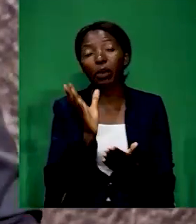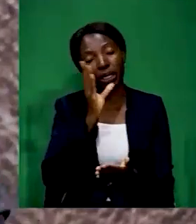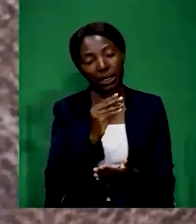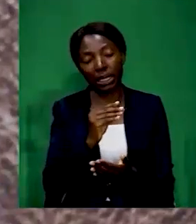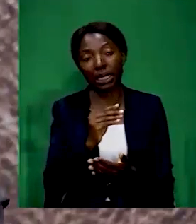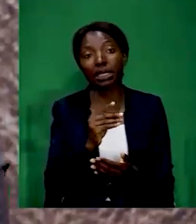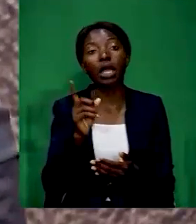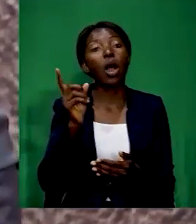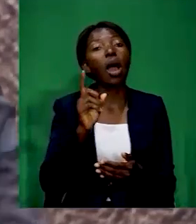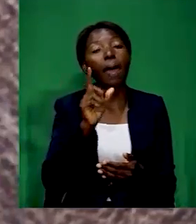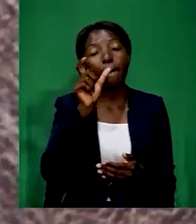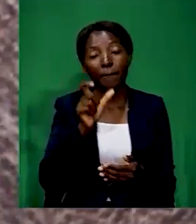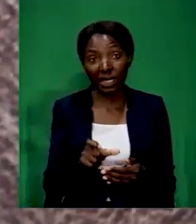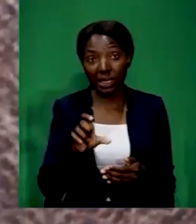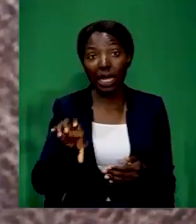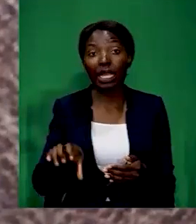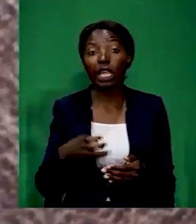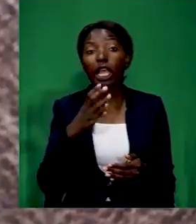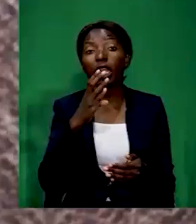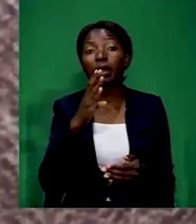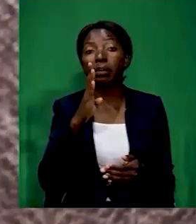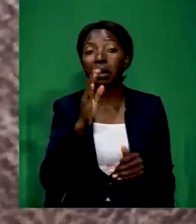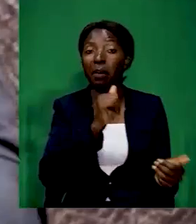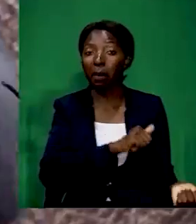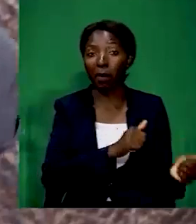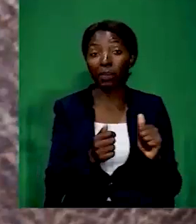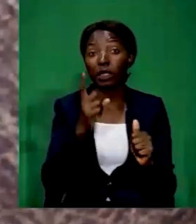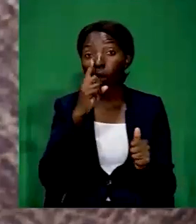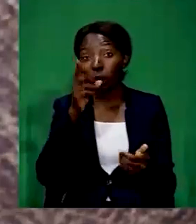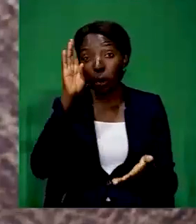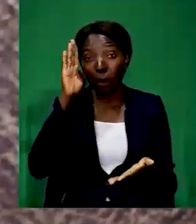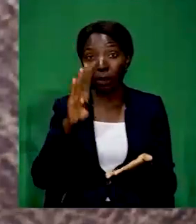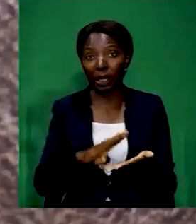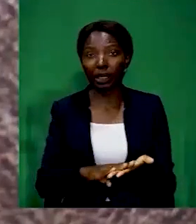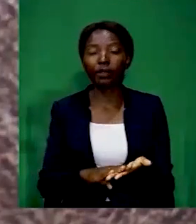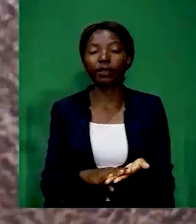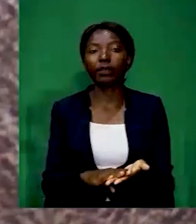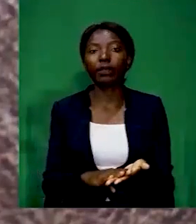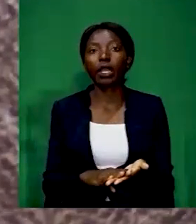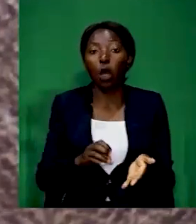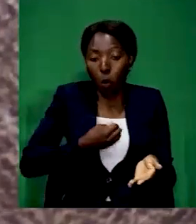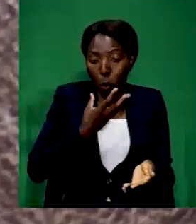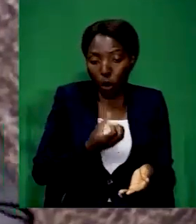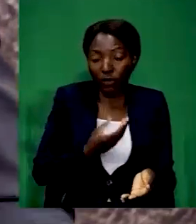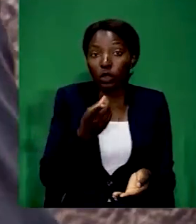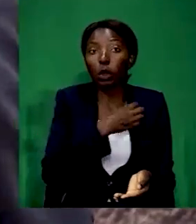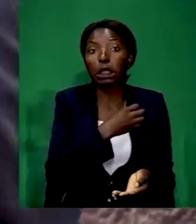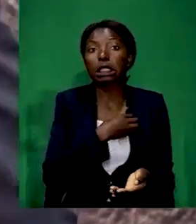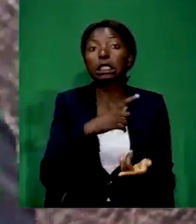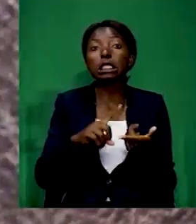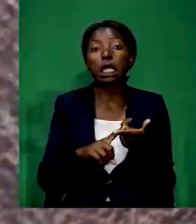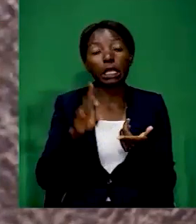kuti the only thing that can make you to be baptized is if you believe confess